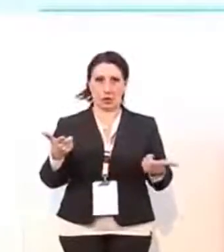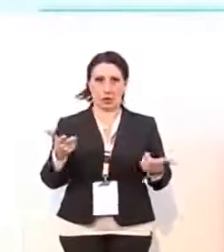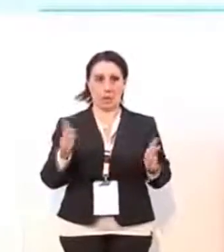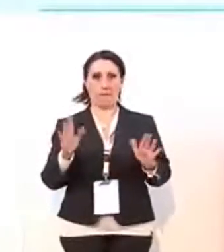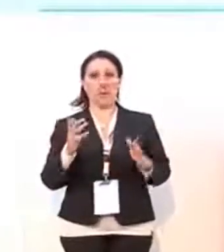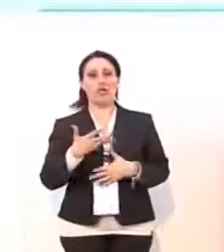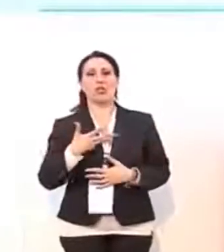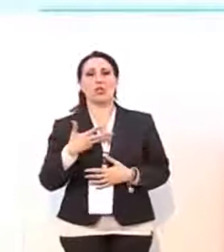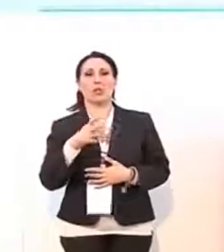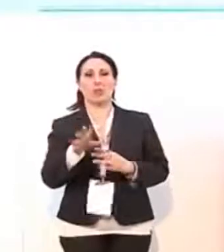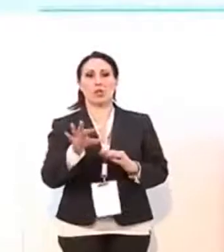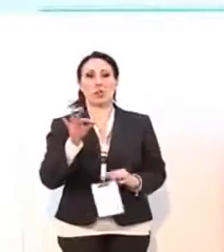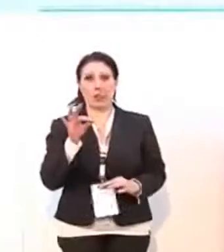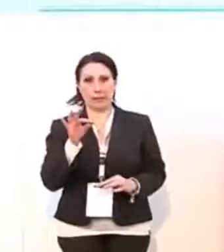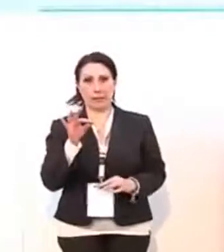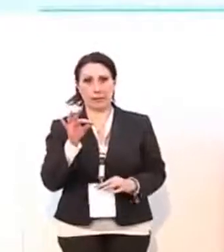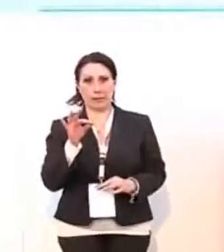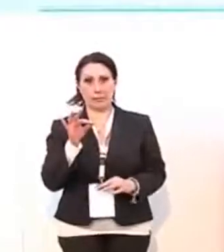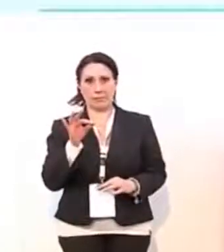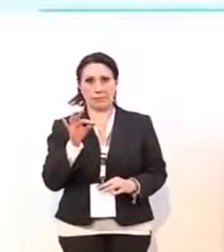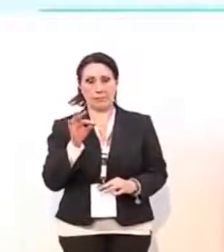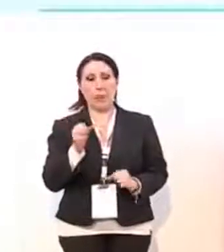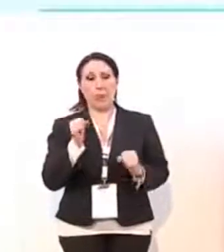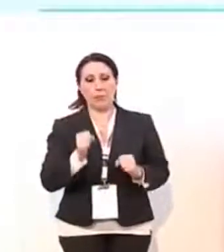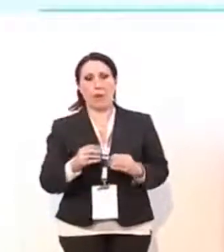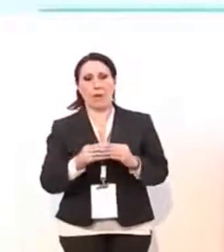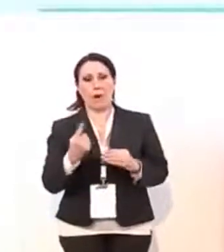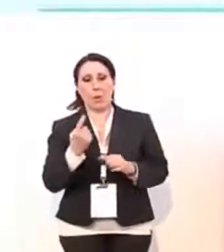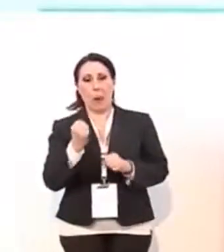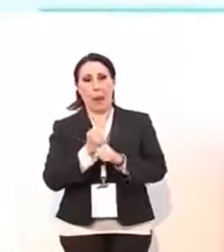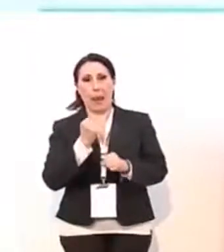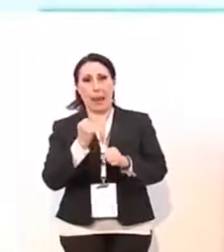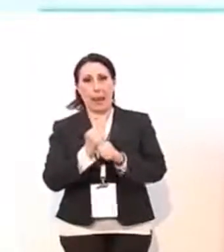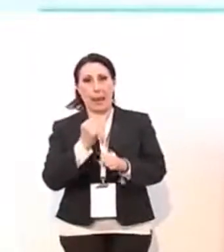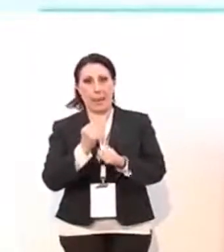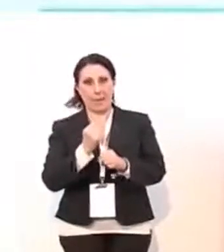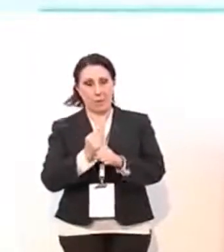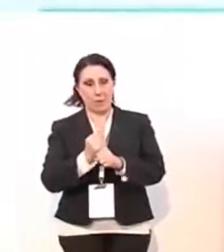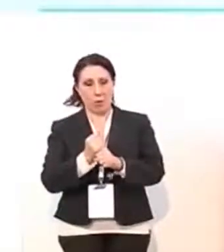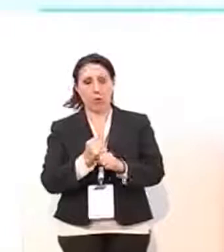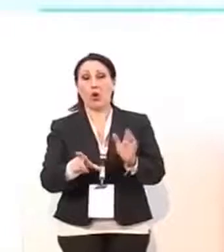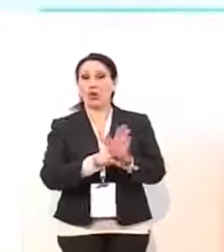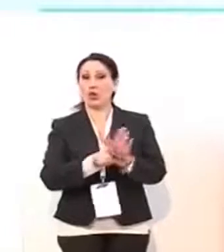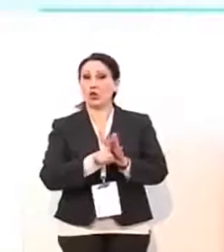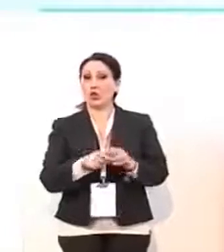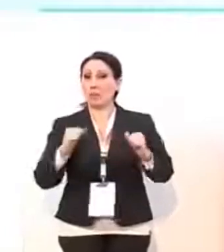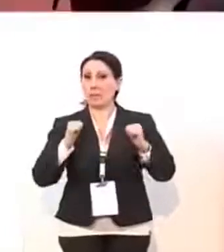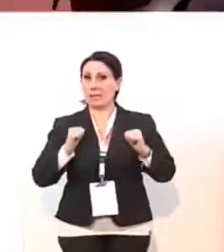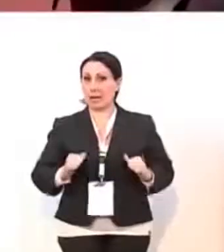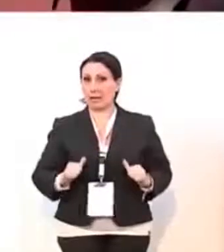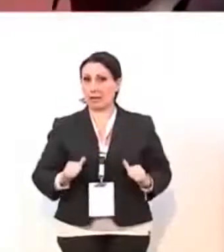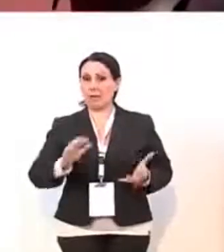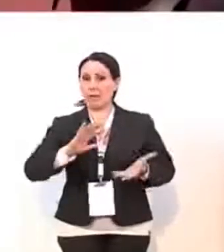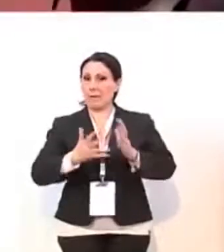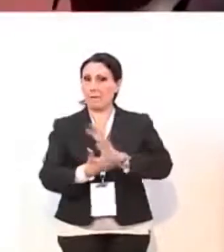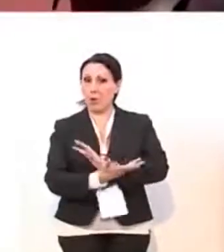scelta che appartiene a un lavoro che abbiamo fatto nel Jobs Act, nella riforma del mercato del lavoro, e che